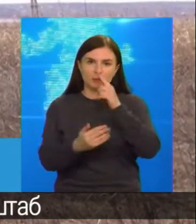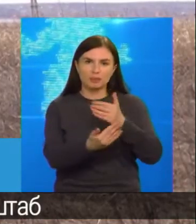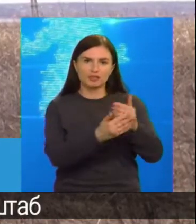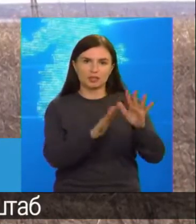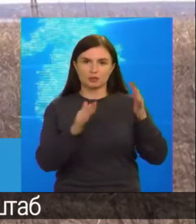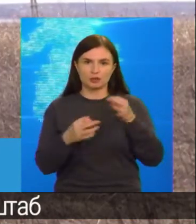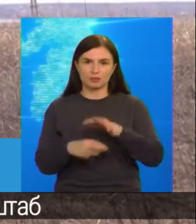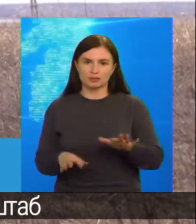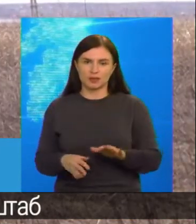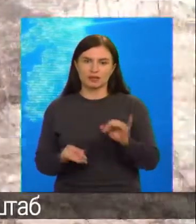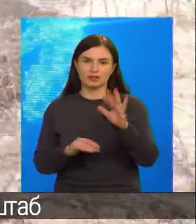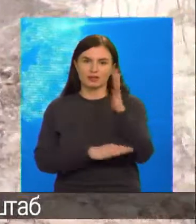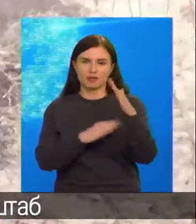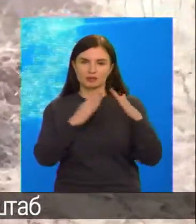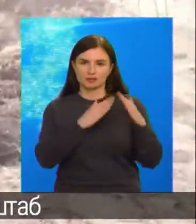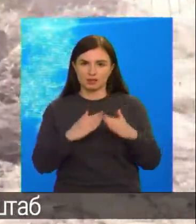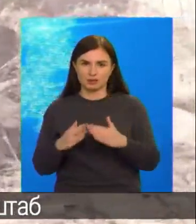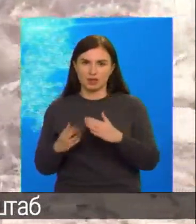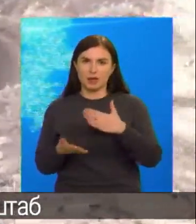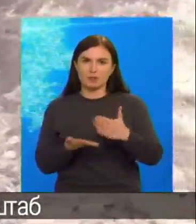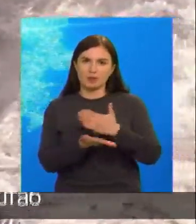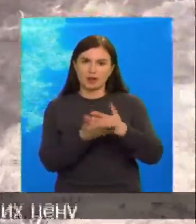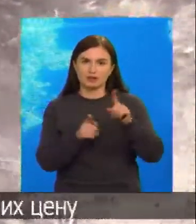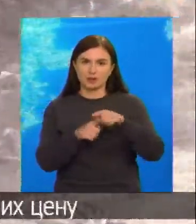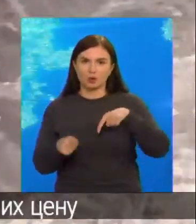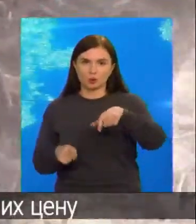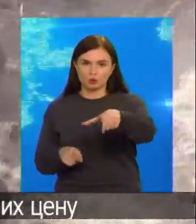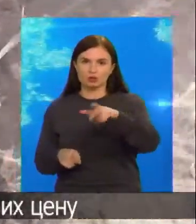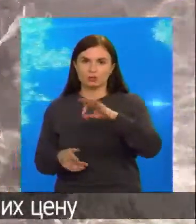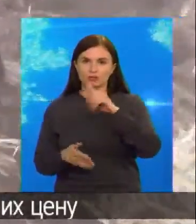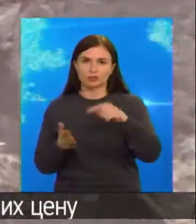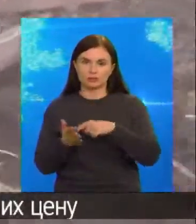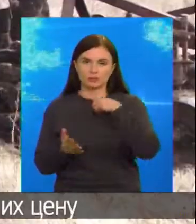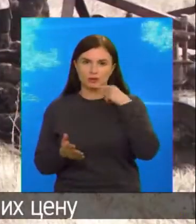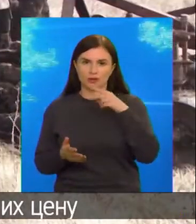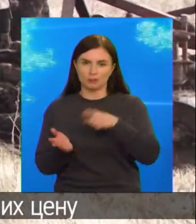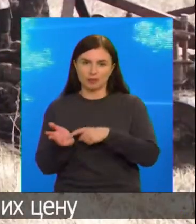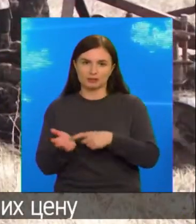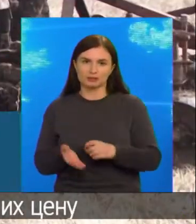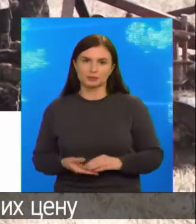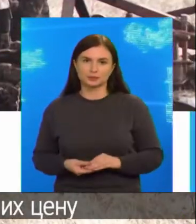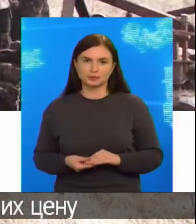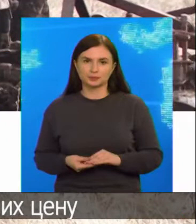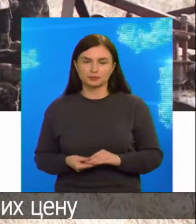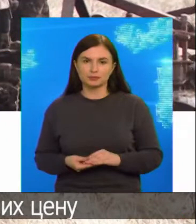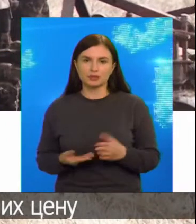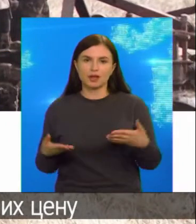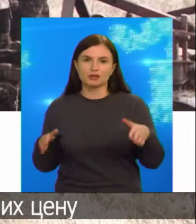деревянным строениям. В планах перекопать такие участки по всему Копейскому городскому округу. Осталось нам